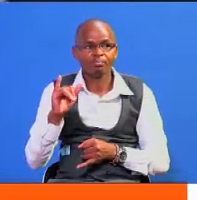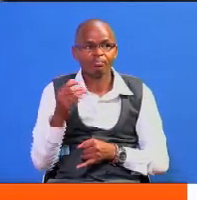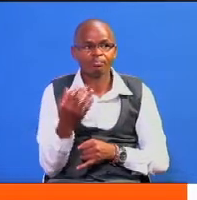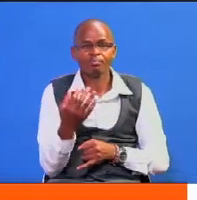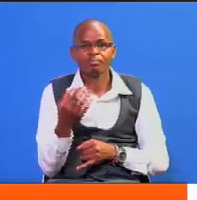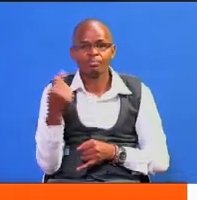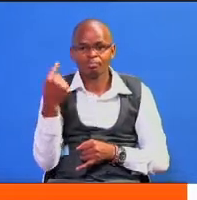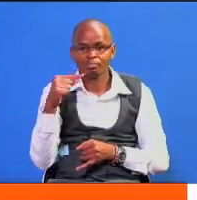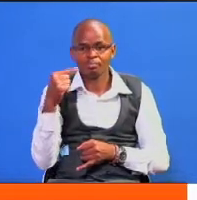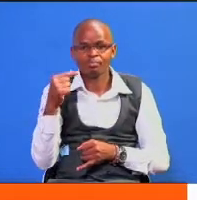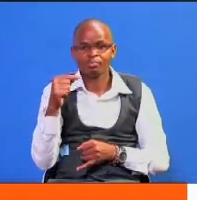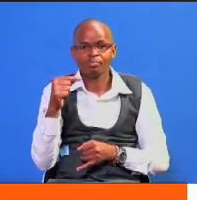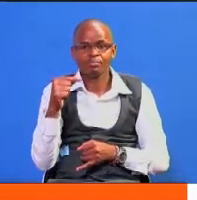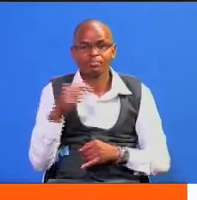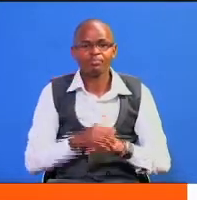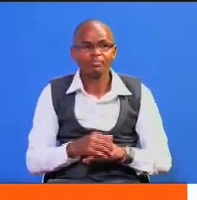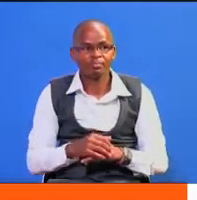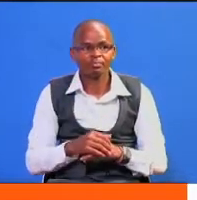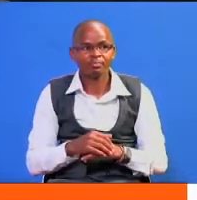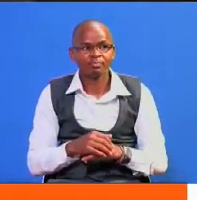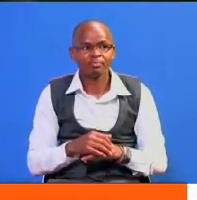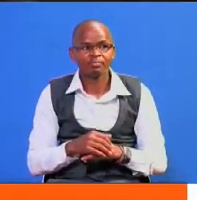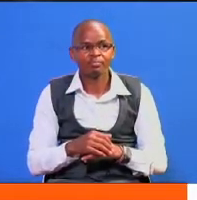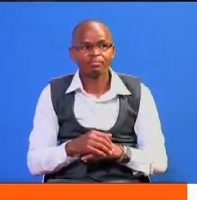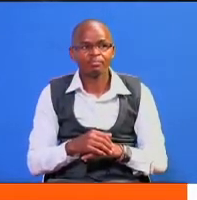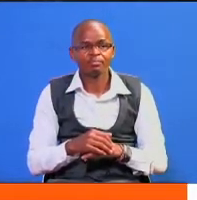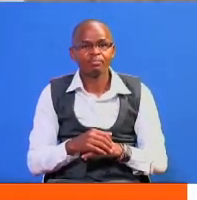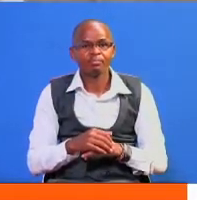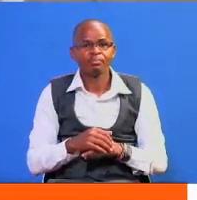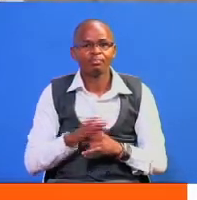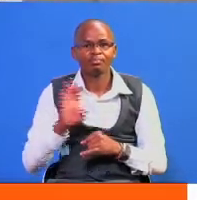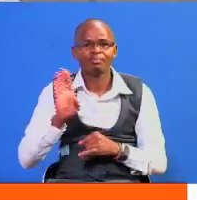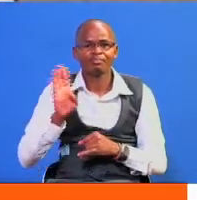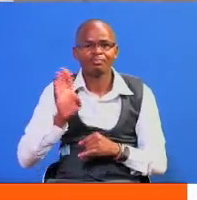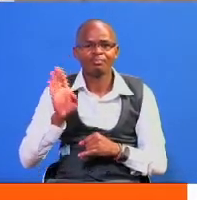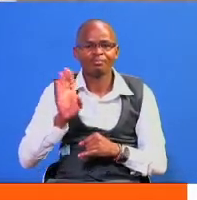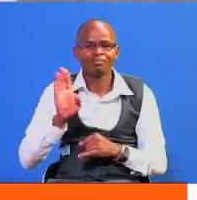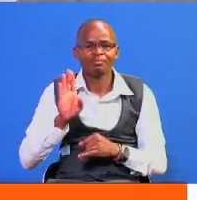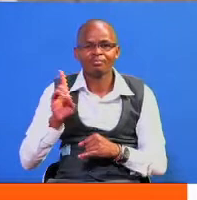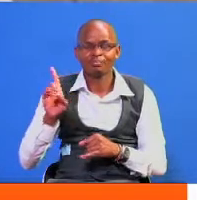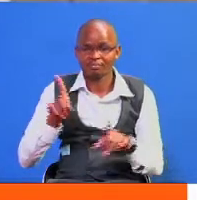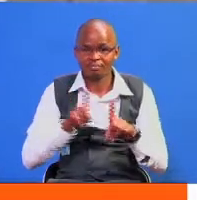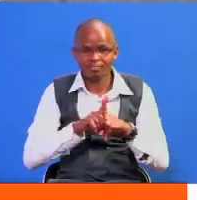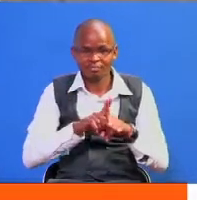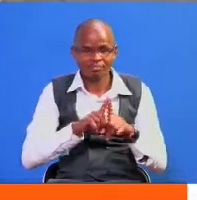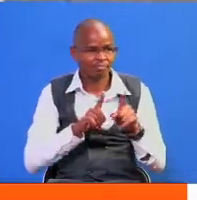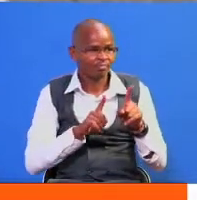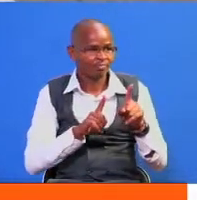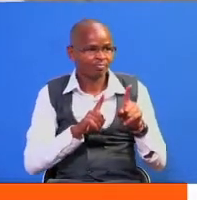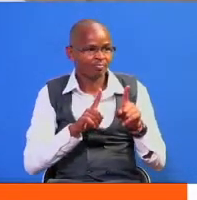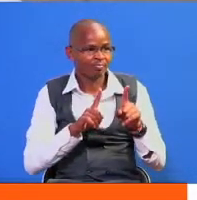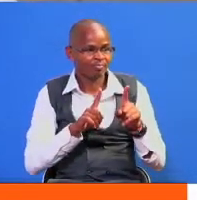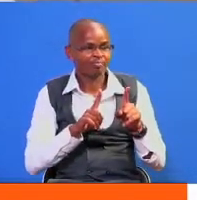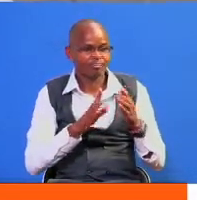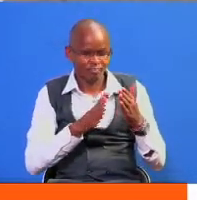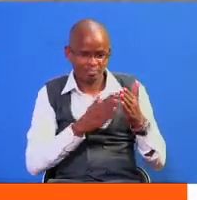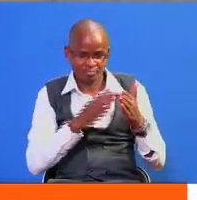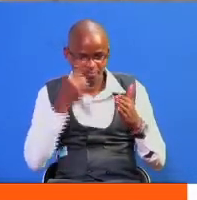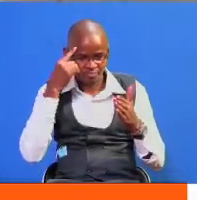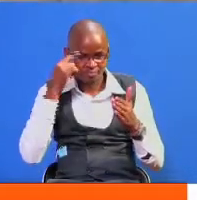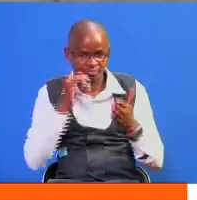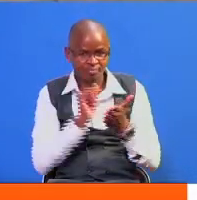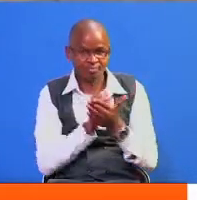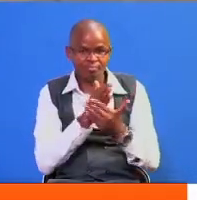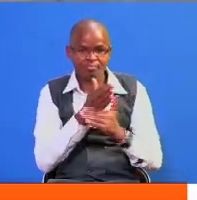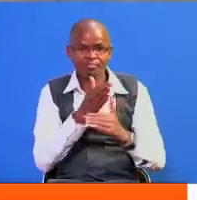green, and blue. Shauku ya Junior na tabia yake ya kipekee